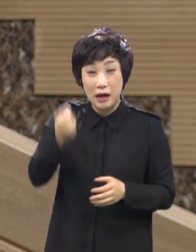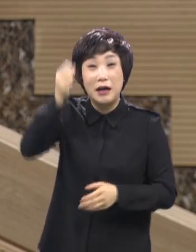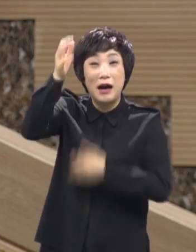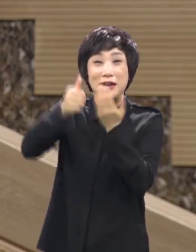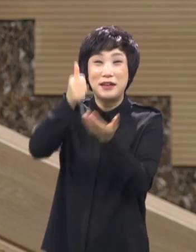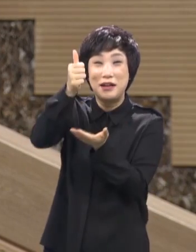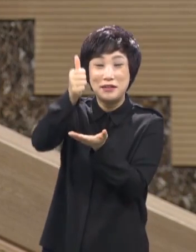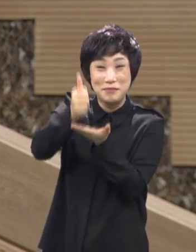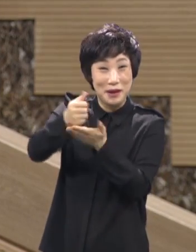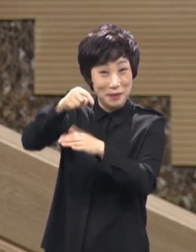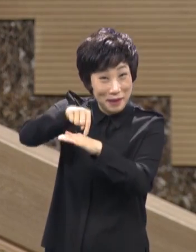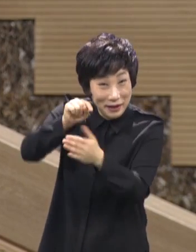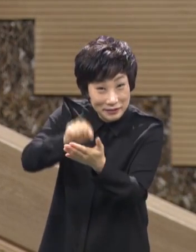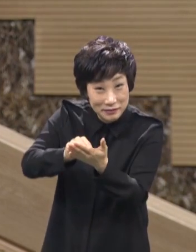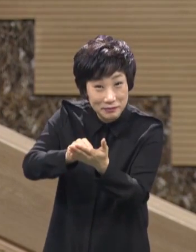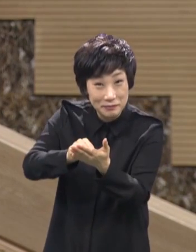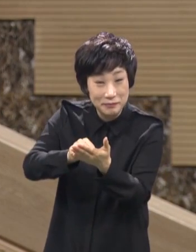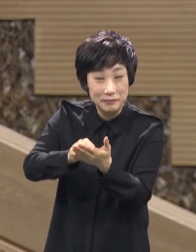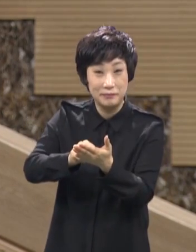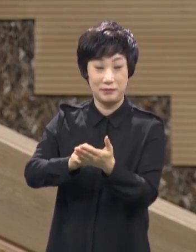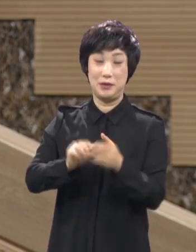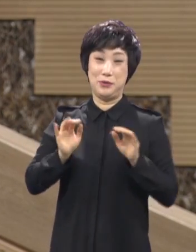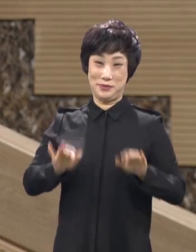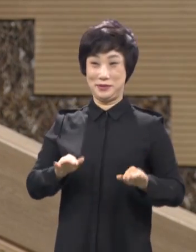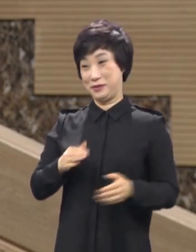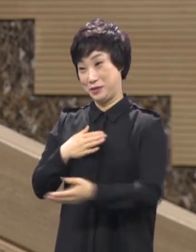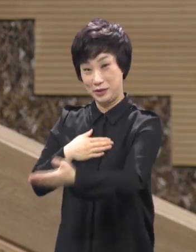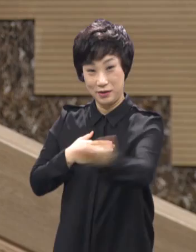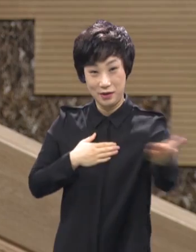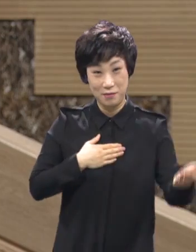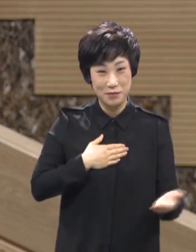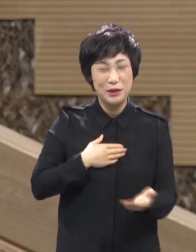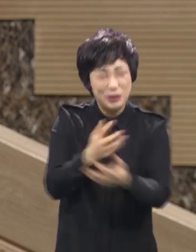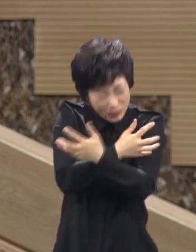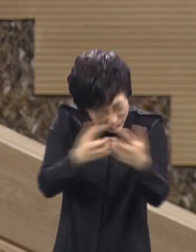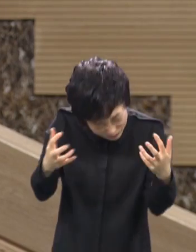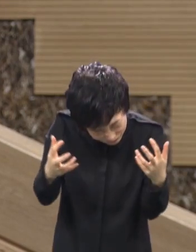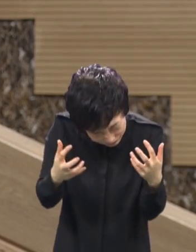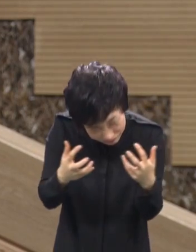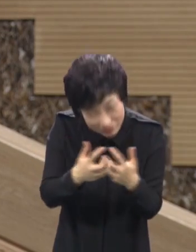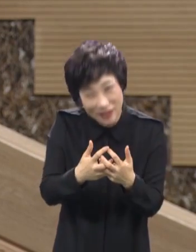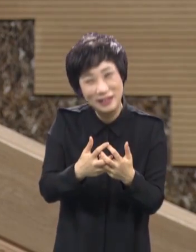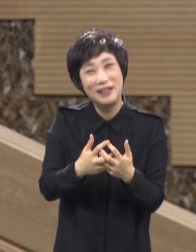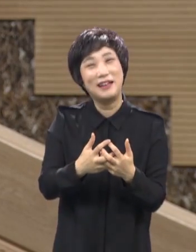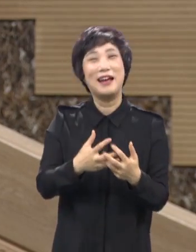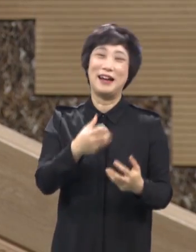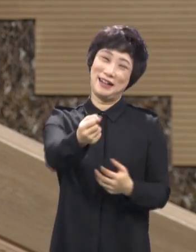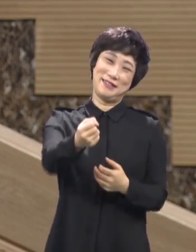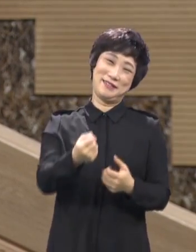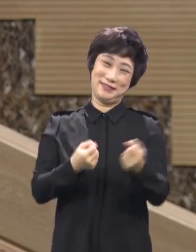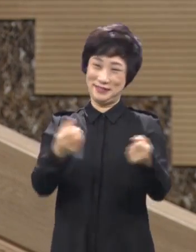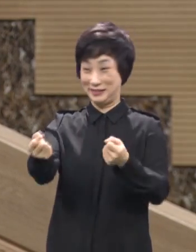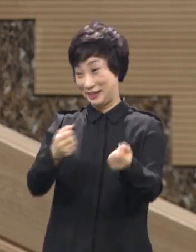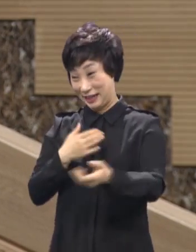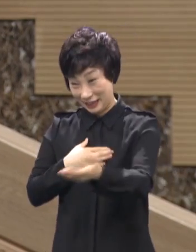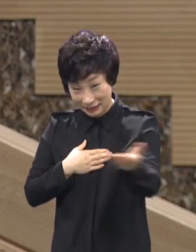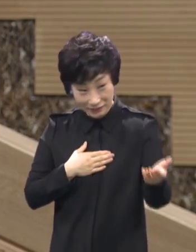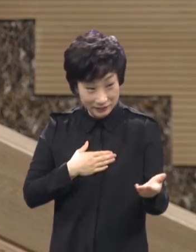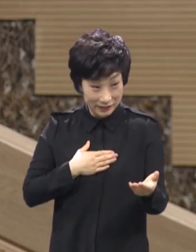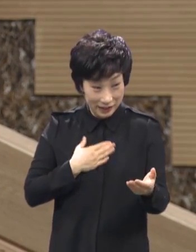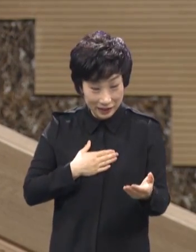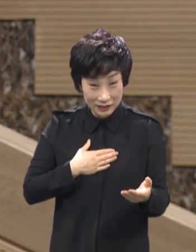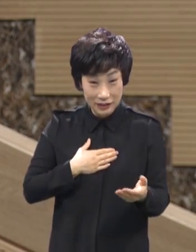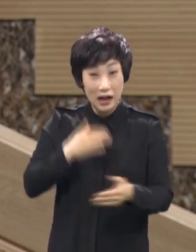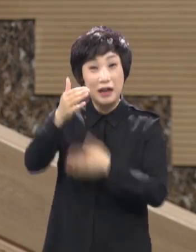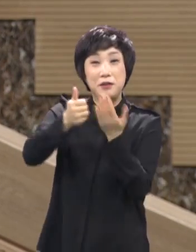하나님의 마음이 여러분 속에 푹 들어가서